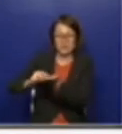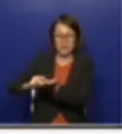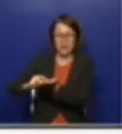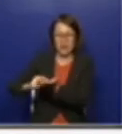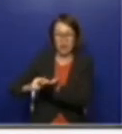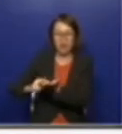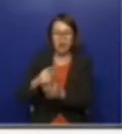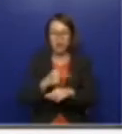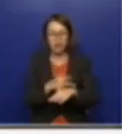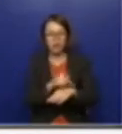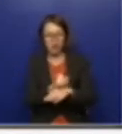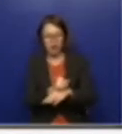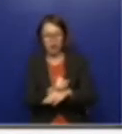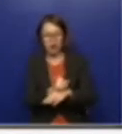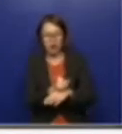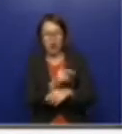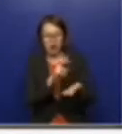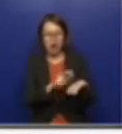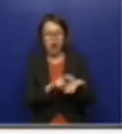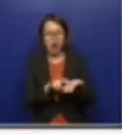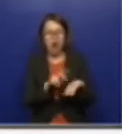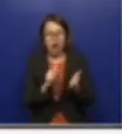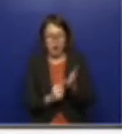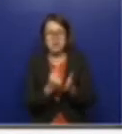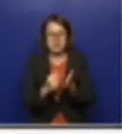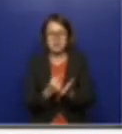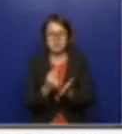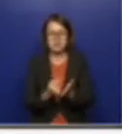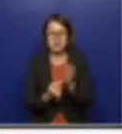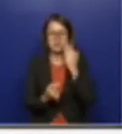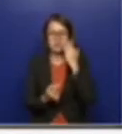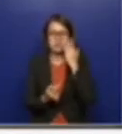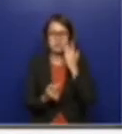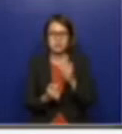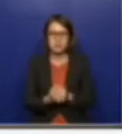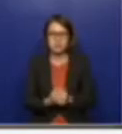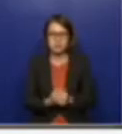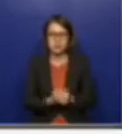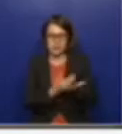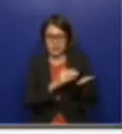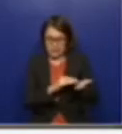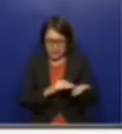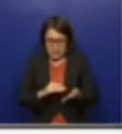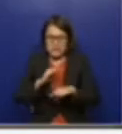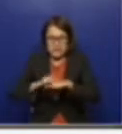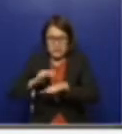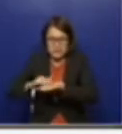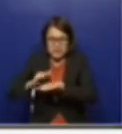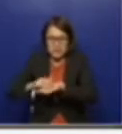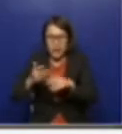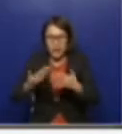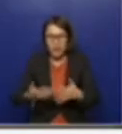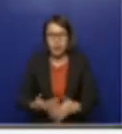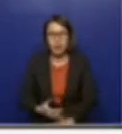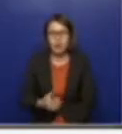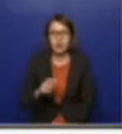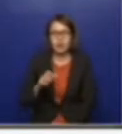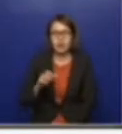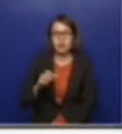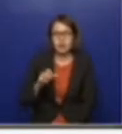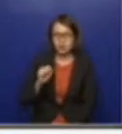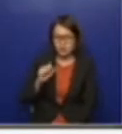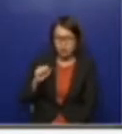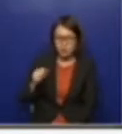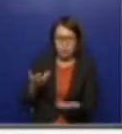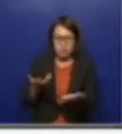เพียงแต่ให้คำรับรองว่านี่คือผู้เริ่มการนะกรณีเชิญชวนถ้าคุณไม่ให้สภาผู้แทนราษฎรเชิญชวนให้คุณ